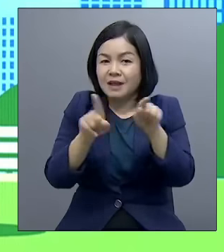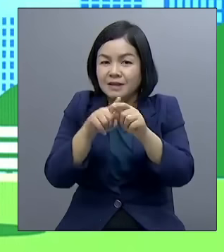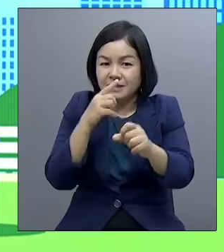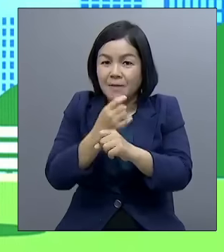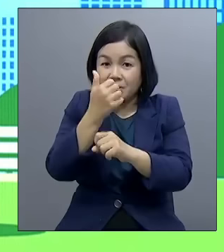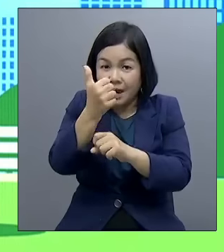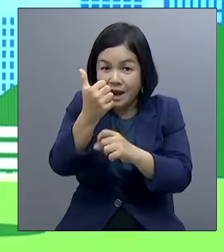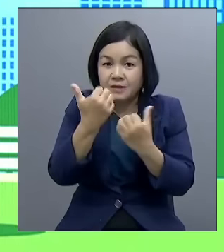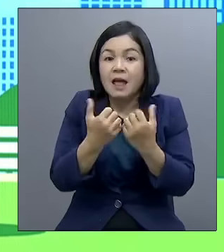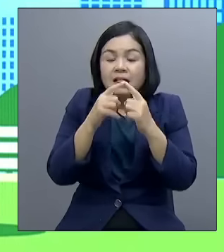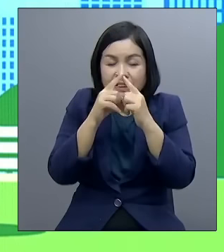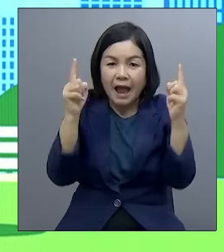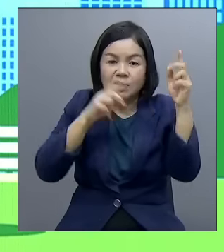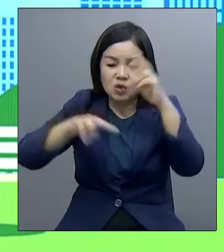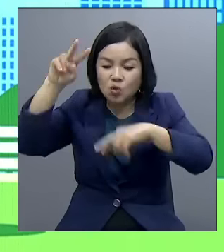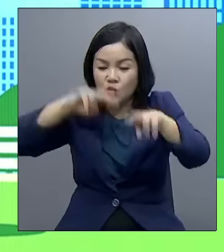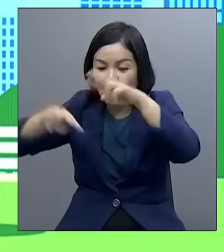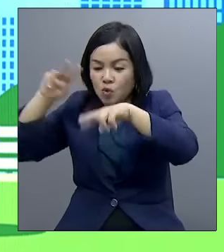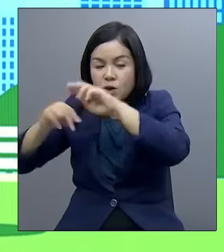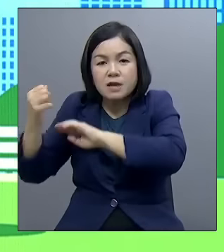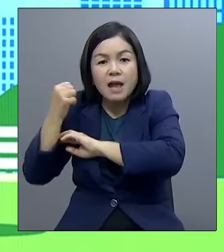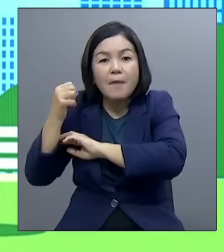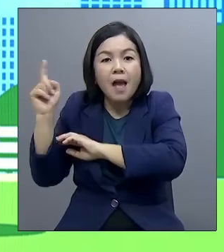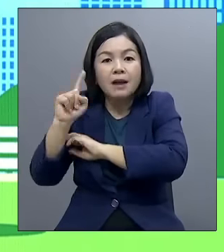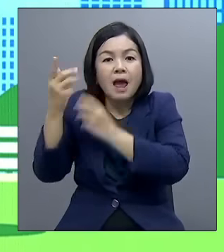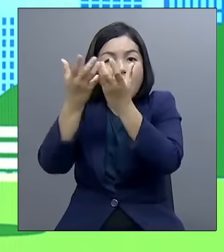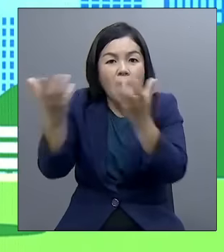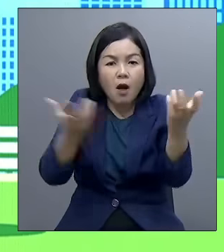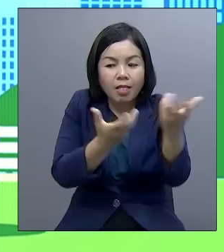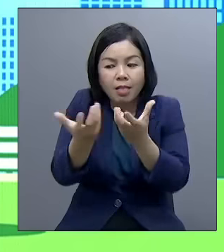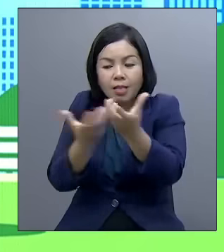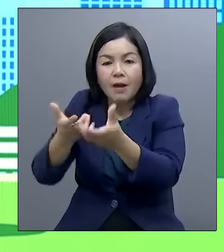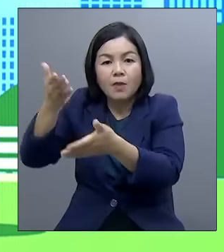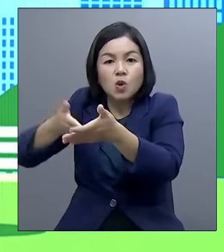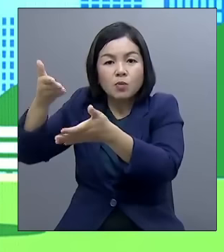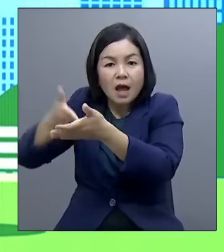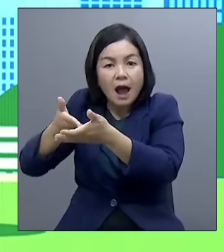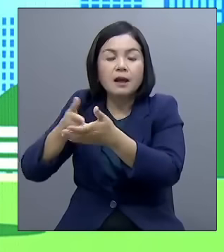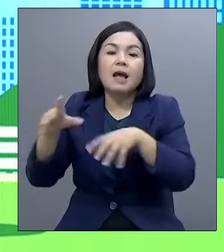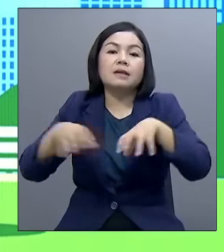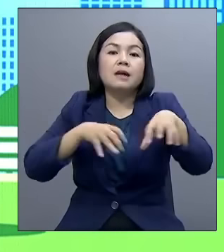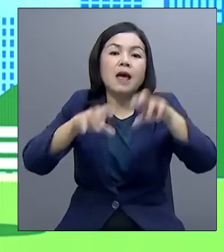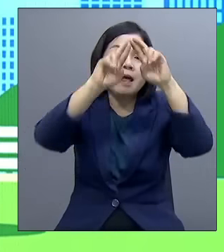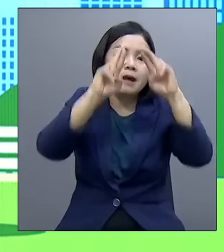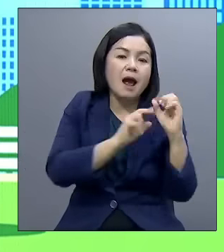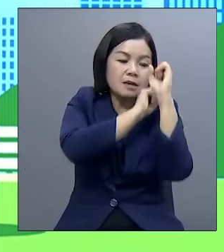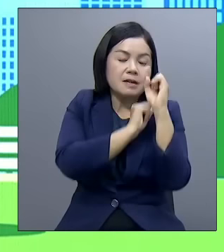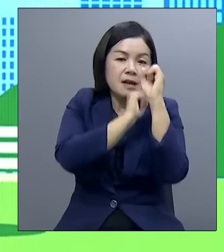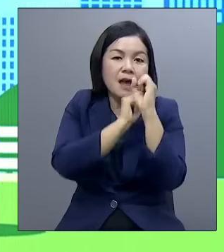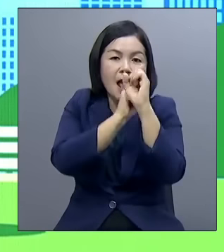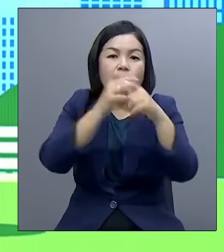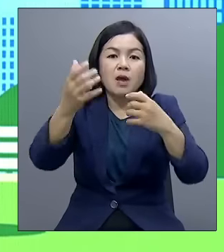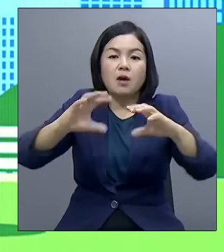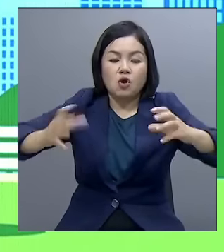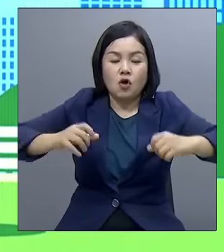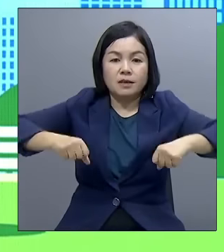ที่ต้องกวดเข้มนะคะก็คือเรื่องของสิ่งกีดขวางทางเท้าค่ะไม่ว่าจะเป็นการจัดระเบียบหาบเร่แผงลอยนะคะให้มี